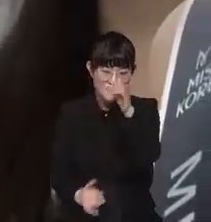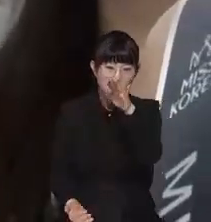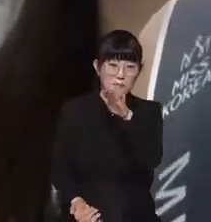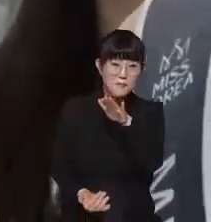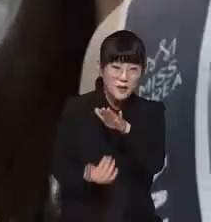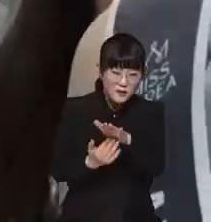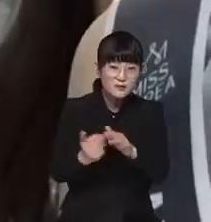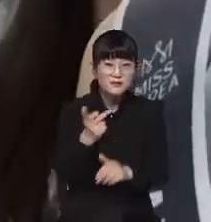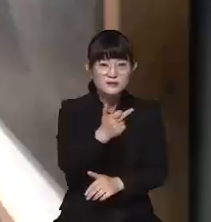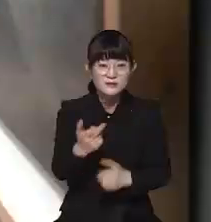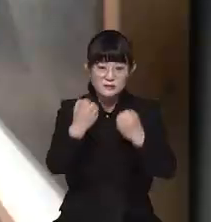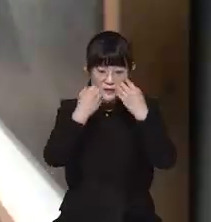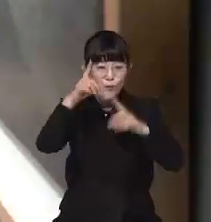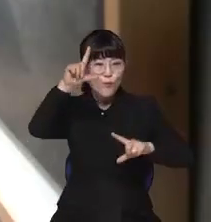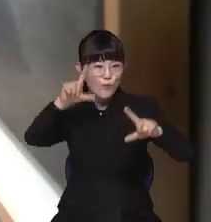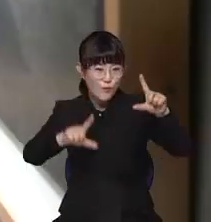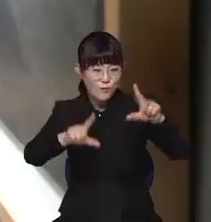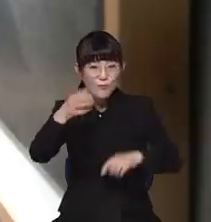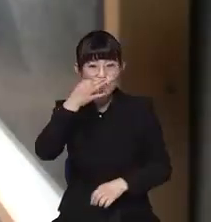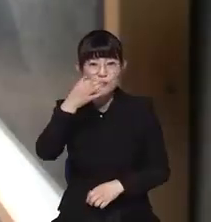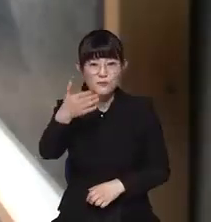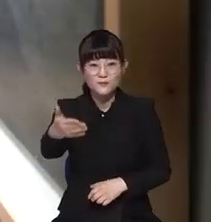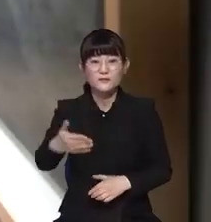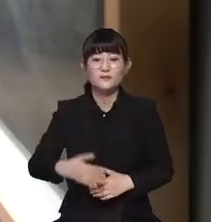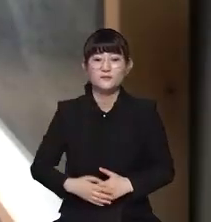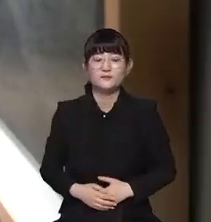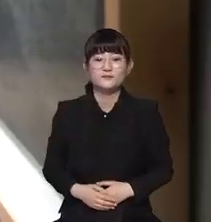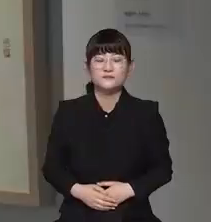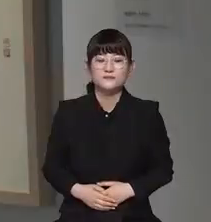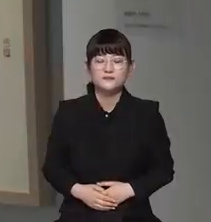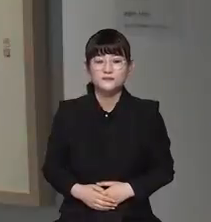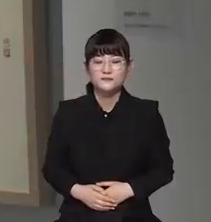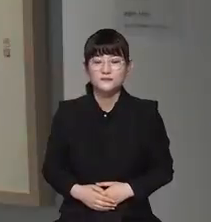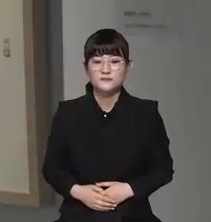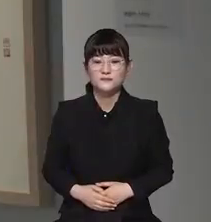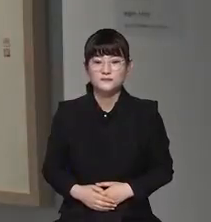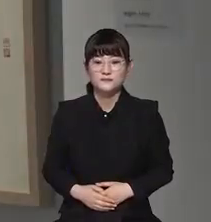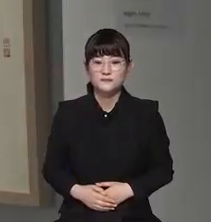규모라는 새로운 역사를 써내려갔습니다. KBC 조윤정입니다.